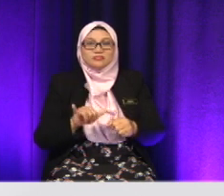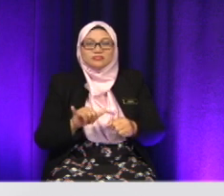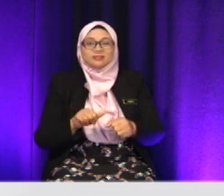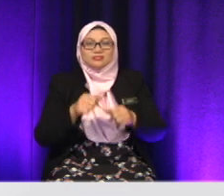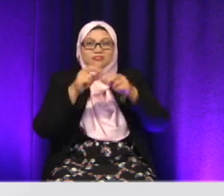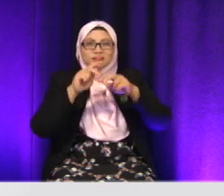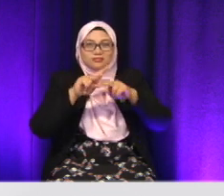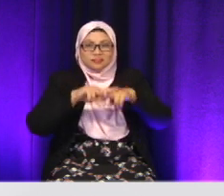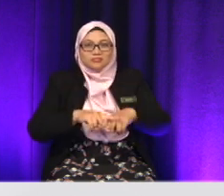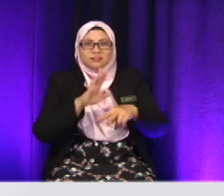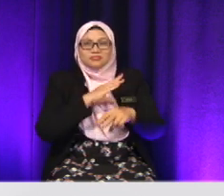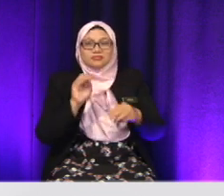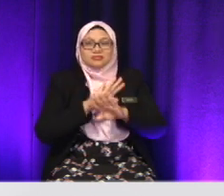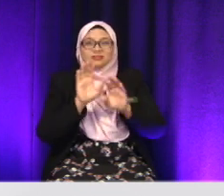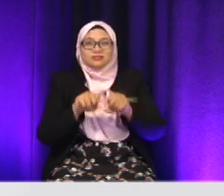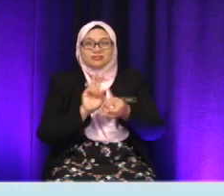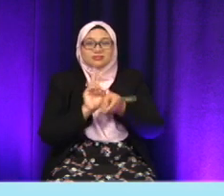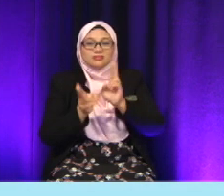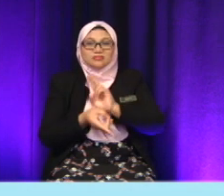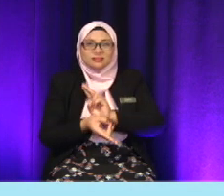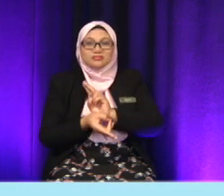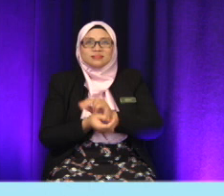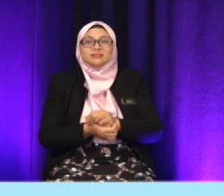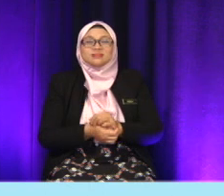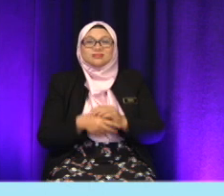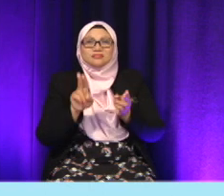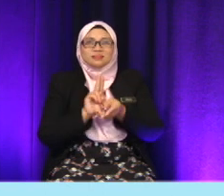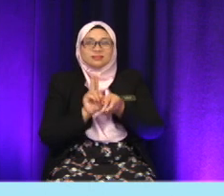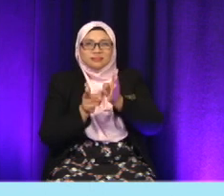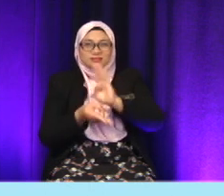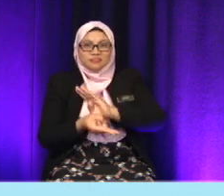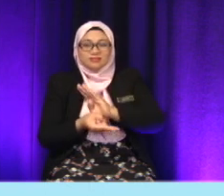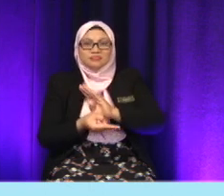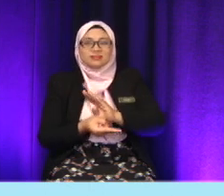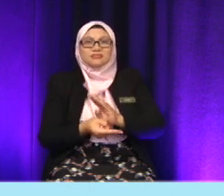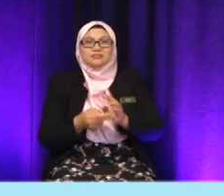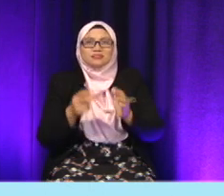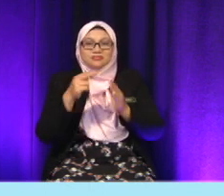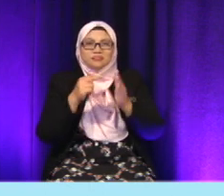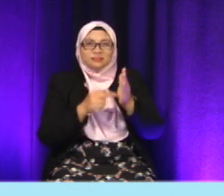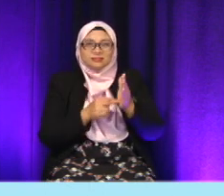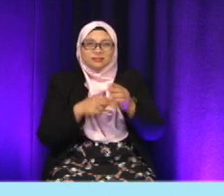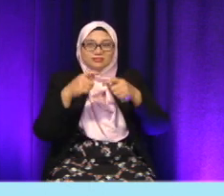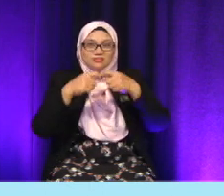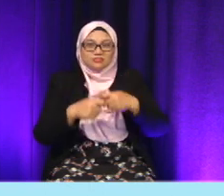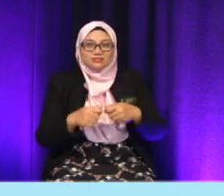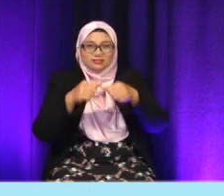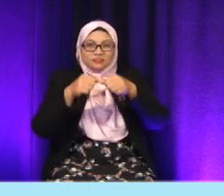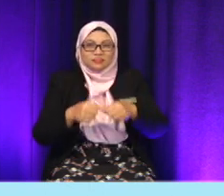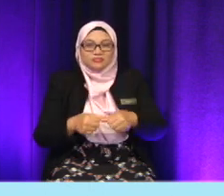betul oke pemilik ubah nilainya sudah berubah tapi Pemalang nilai dia tetap tetap dan tidak berubah